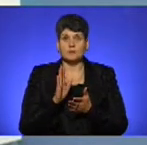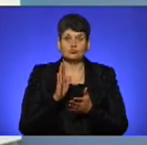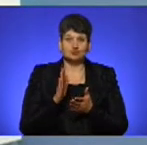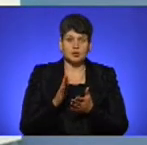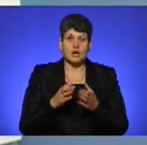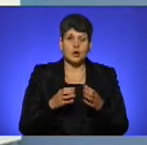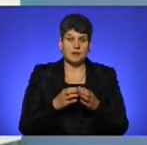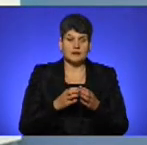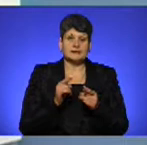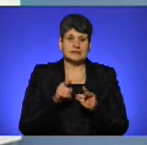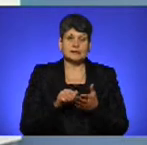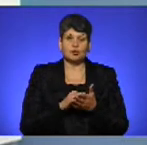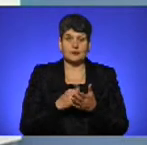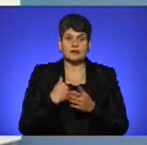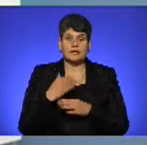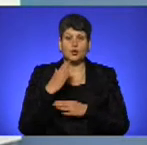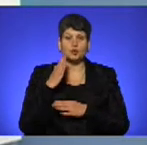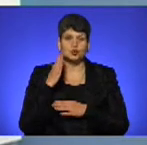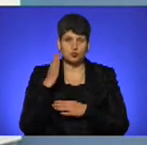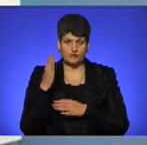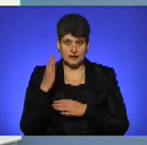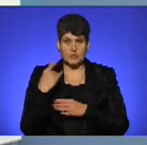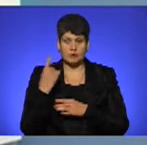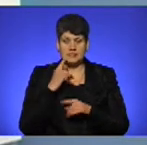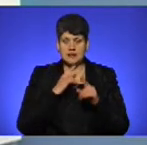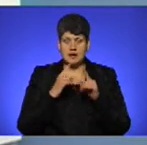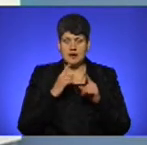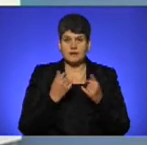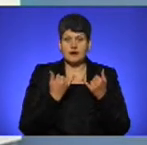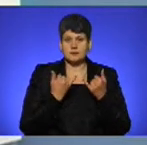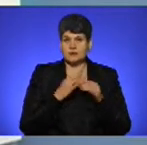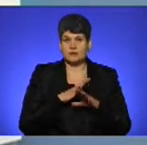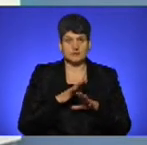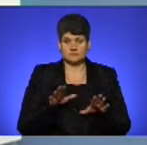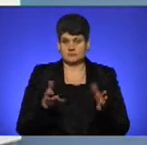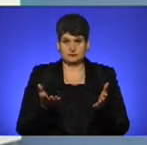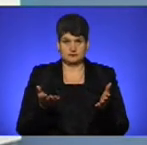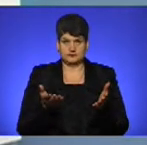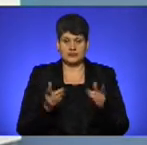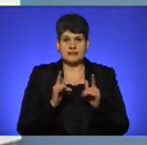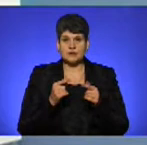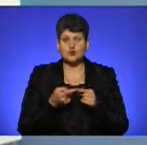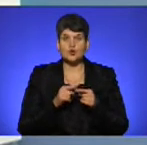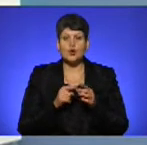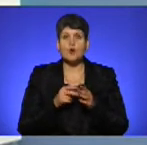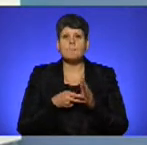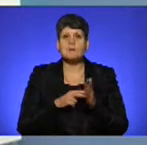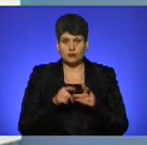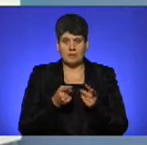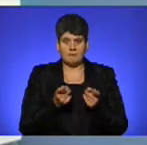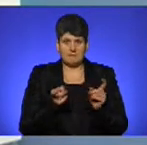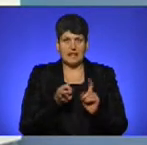згідно того документу, який голосувала обласна рада, і тепер вони не відбудуться? Їх згідно цього плану кудись